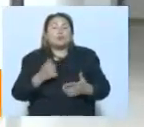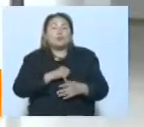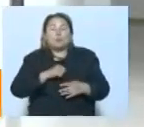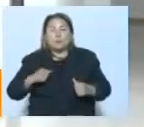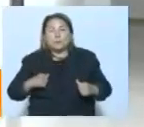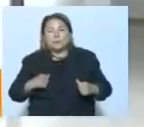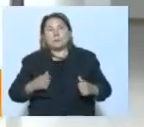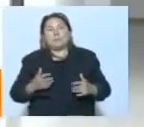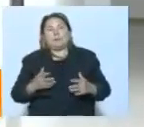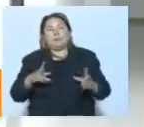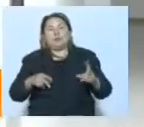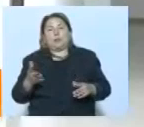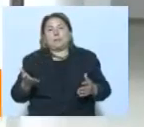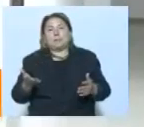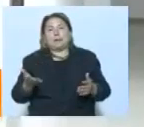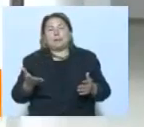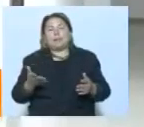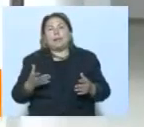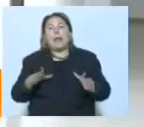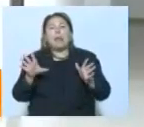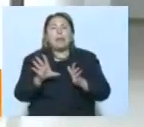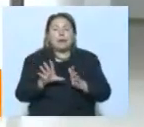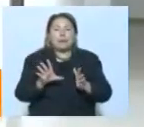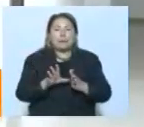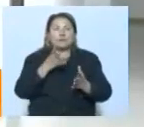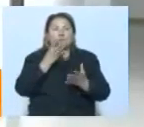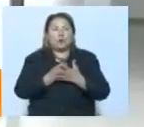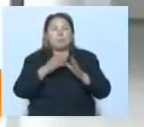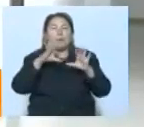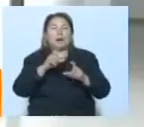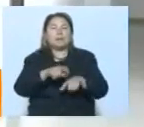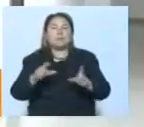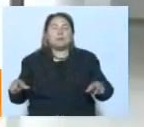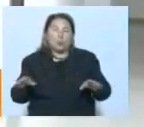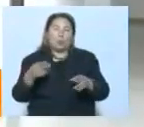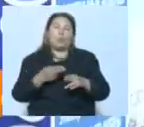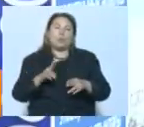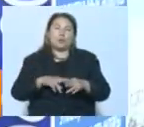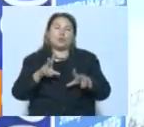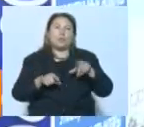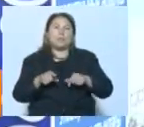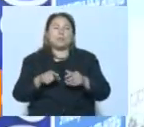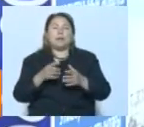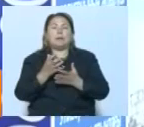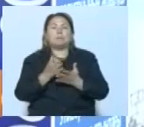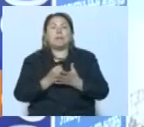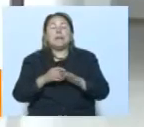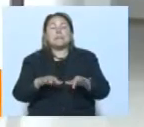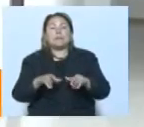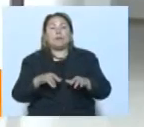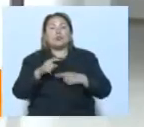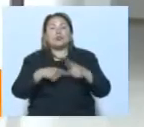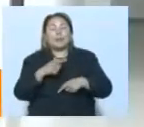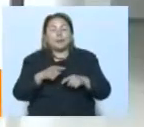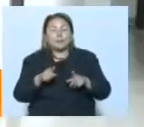бір серпіліс, қалай айтсақ, энергиясы бар азаматтарда осында бір қосымша қабілеттерді беру. Цифрлық платформалар